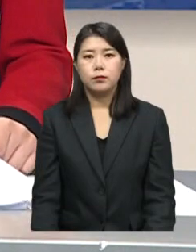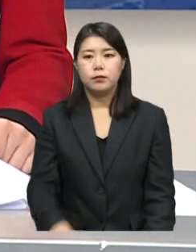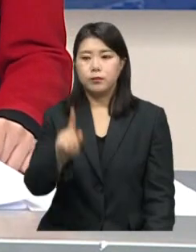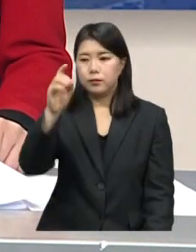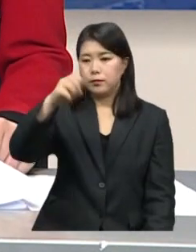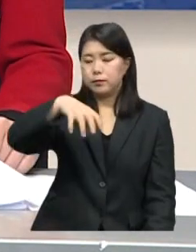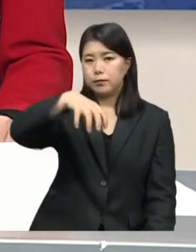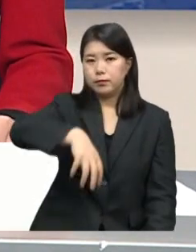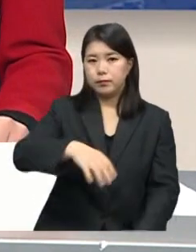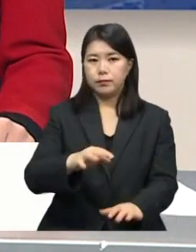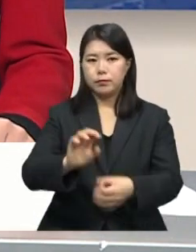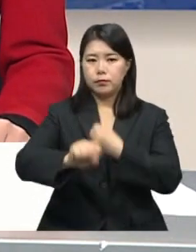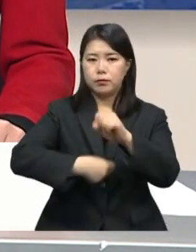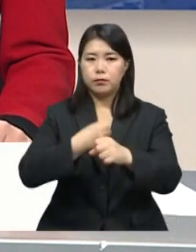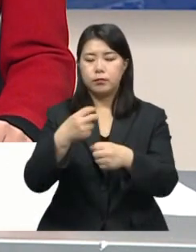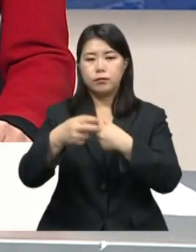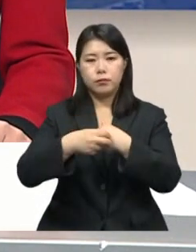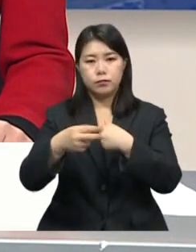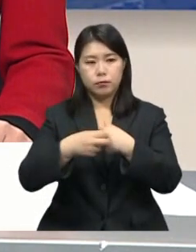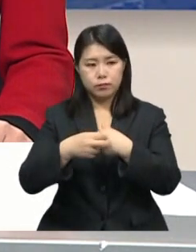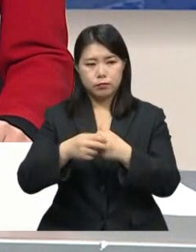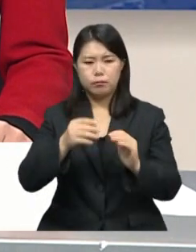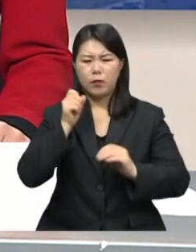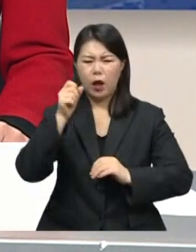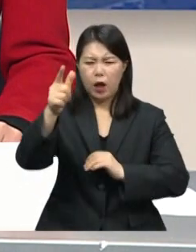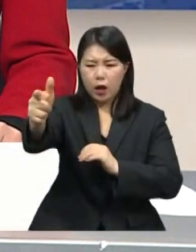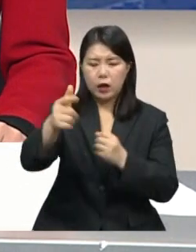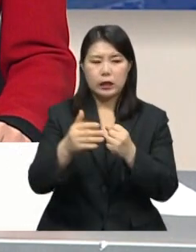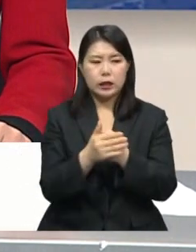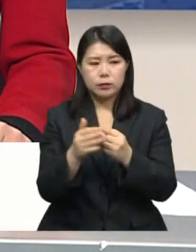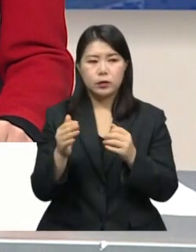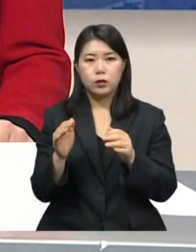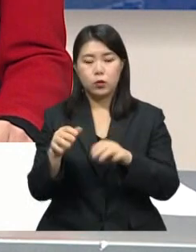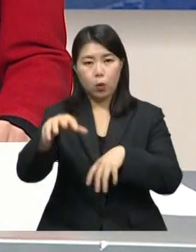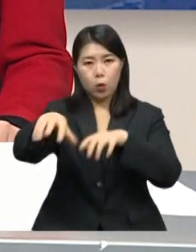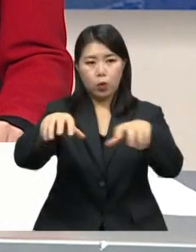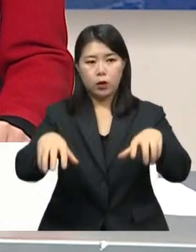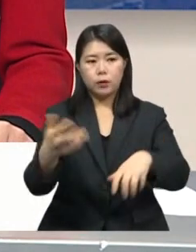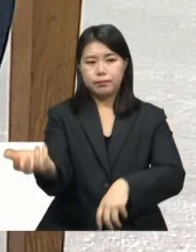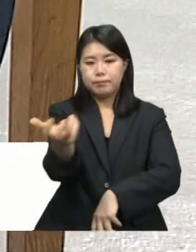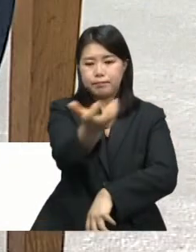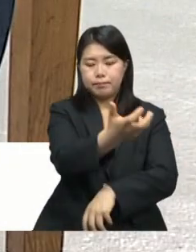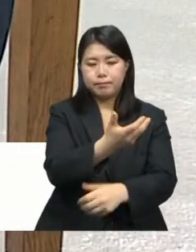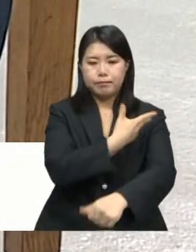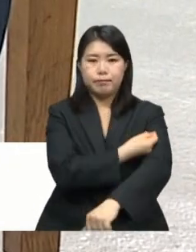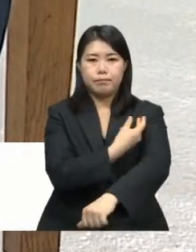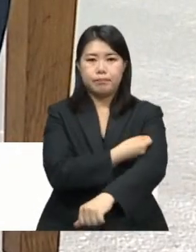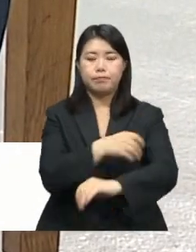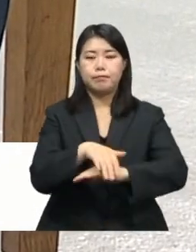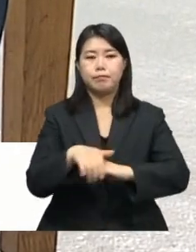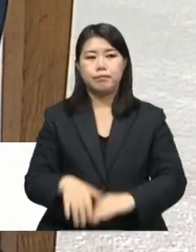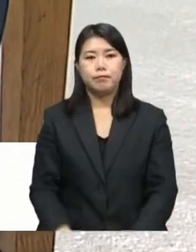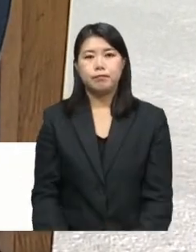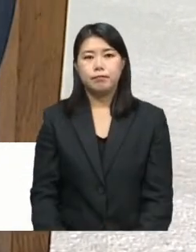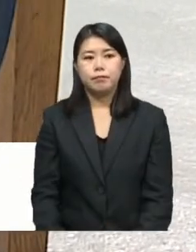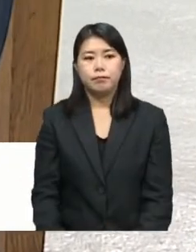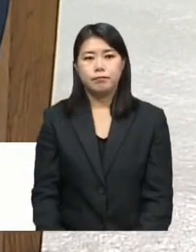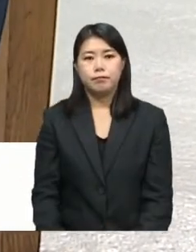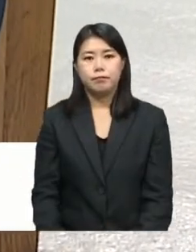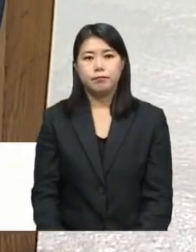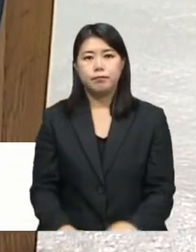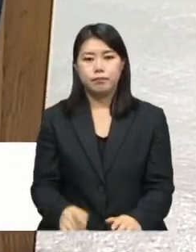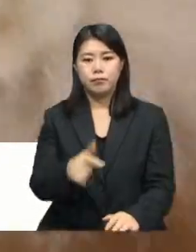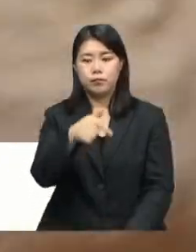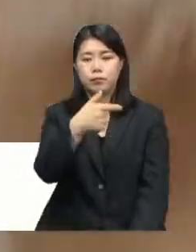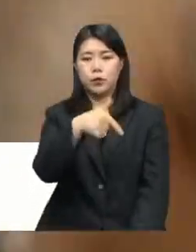고양시는 동물병원이 멀어 관경병 예방 접종이 어려운 지역을 찾아가 순해 예방 접종을 실시합니다 지역은